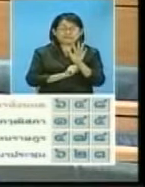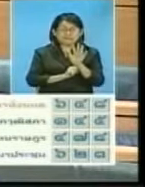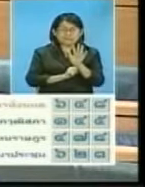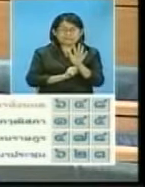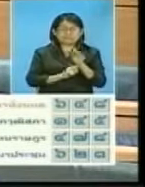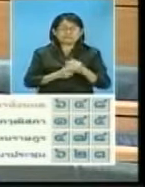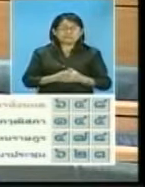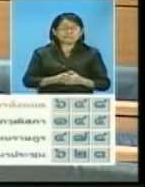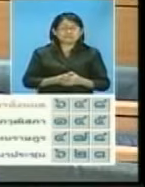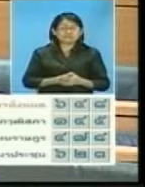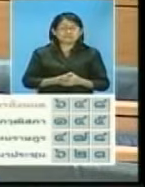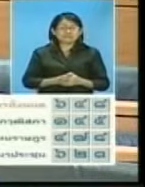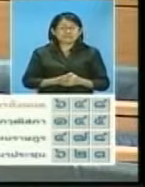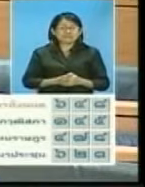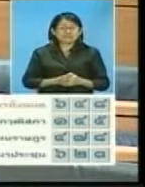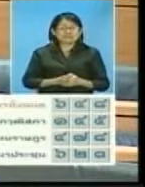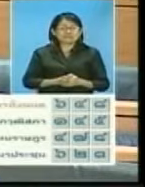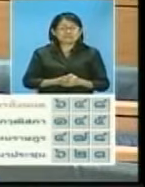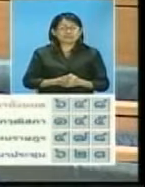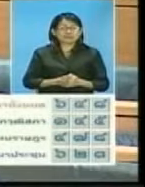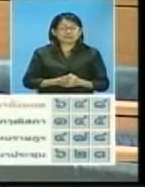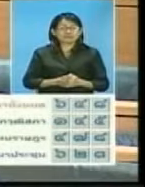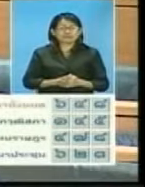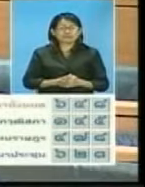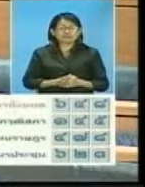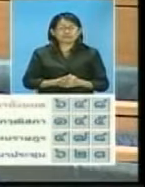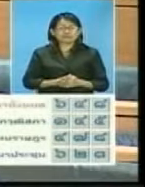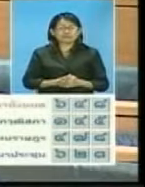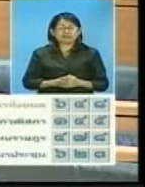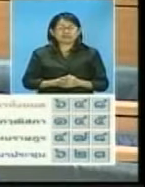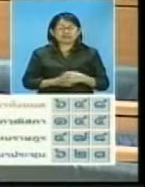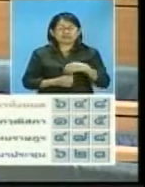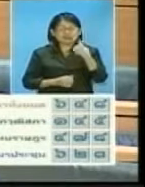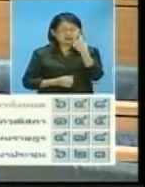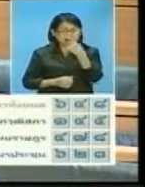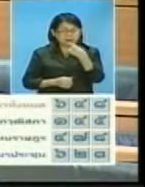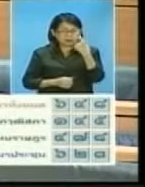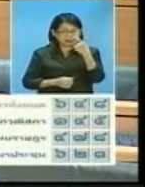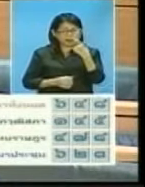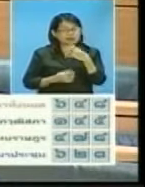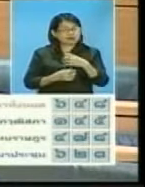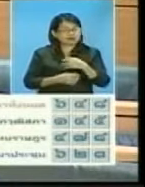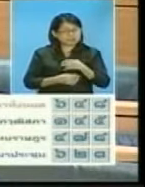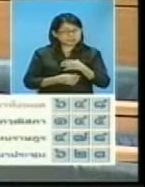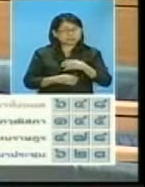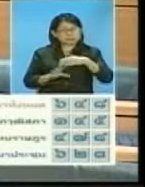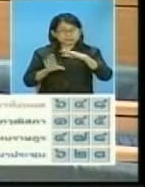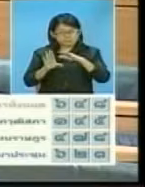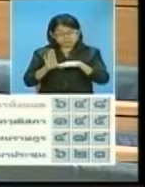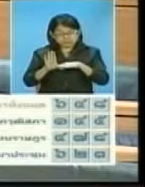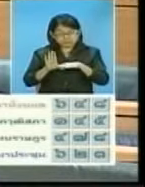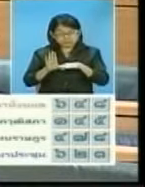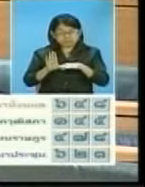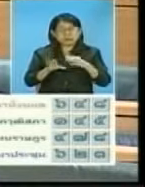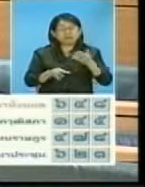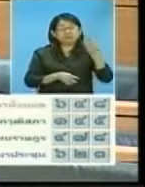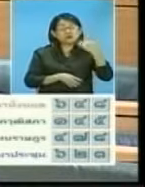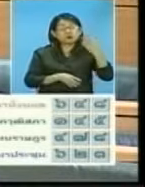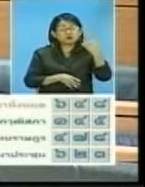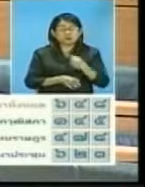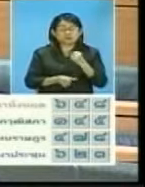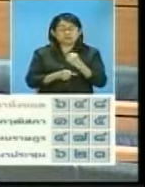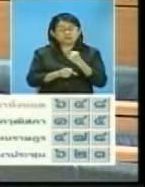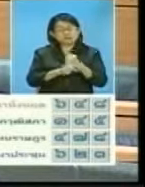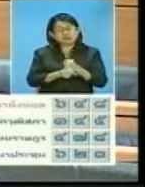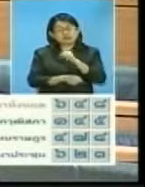นั้นก็เป็นเคยเป็นสมาชิกหรือเป็นผู้ดำรงตำแหน่ง